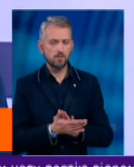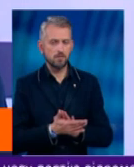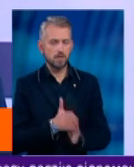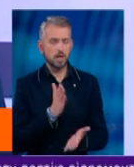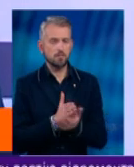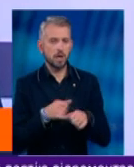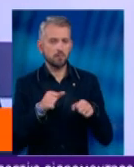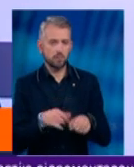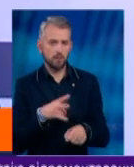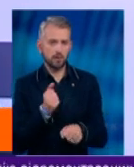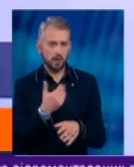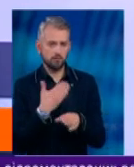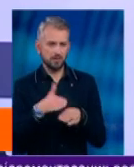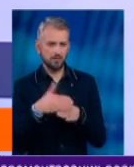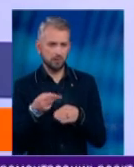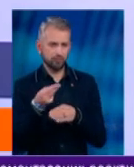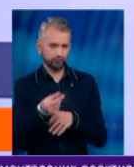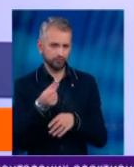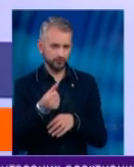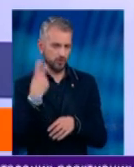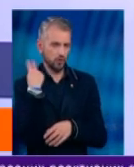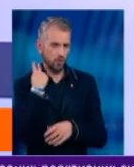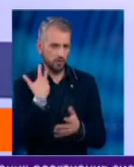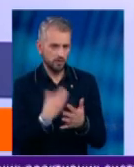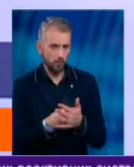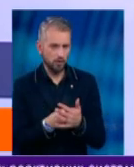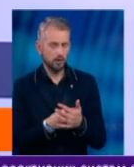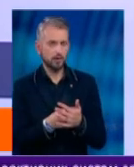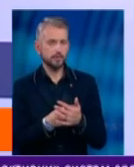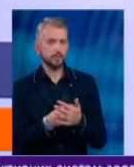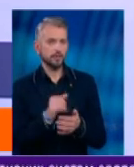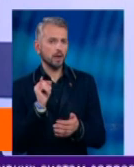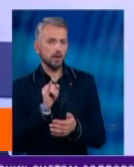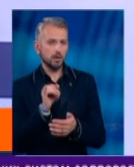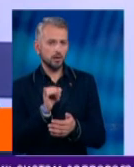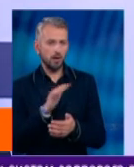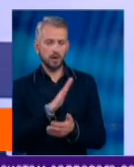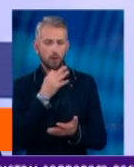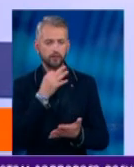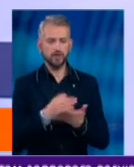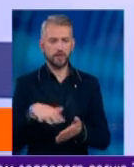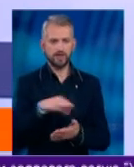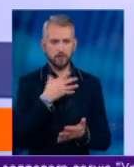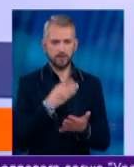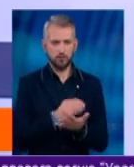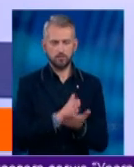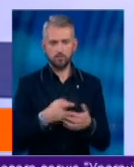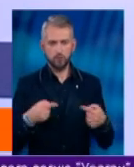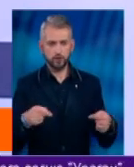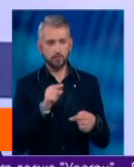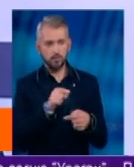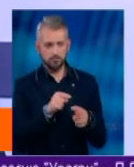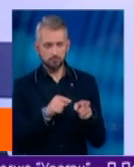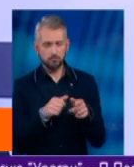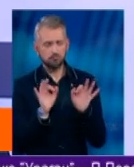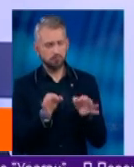имеет право на реструктуризацию своего долга и не имеет, то есть не отвечает всем своим имуществом. То есть правильно коллега сказал, то есть обозначил все